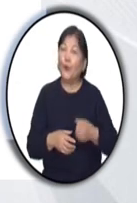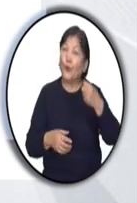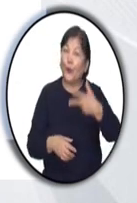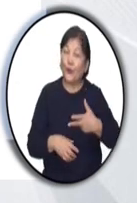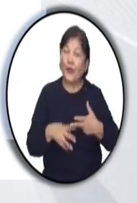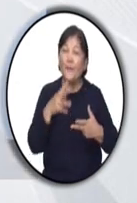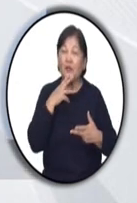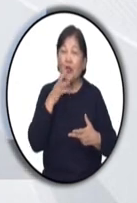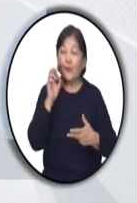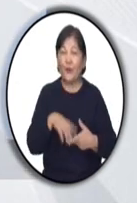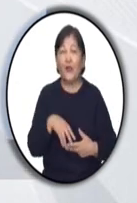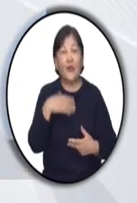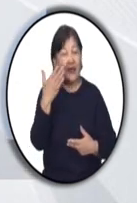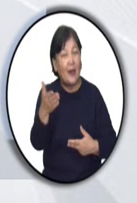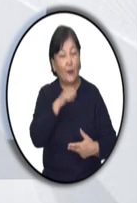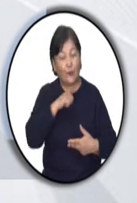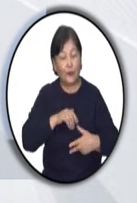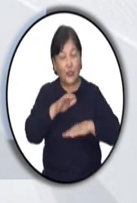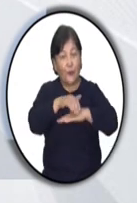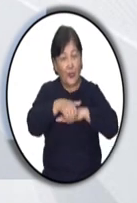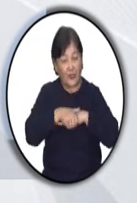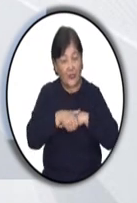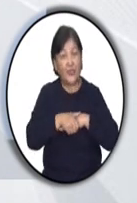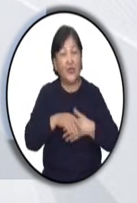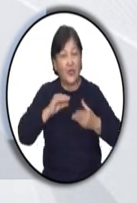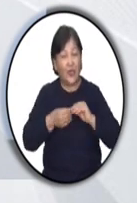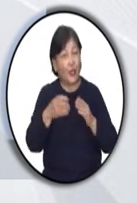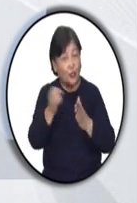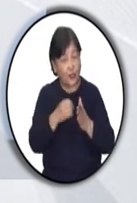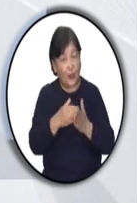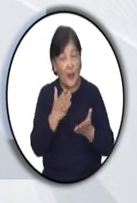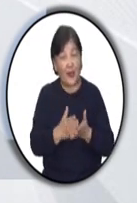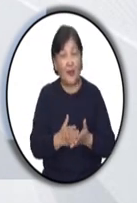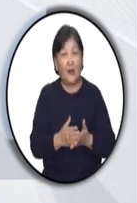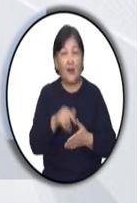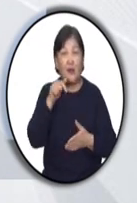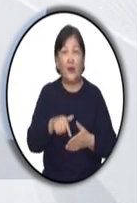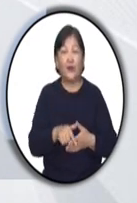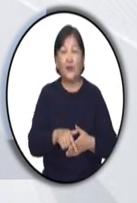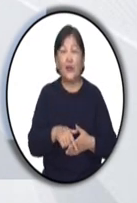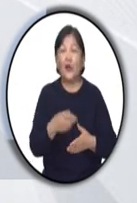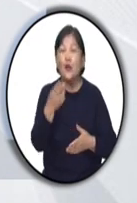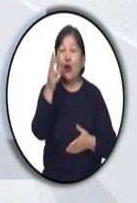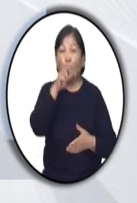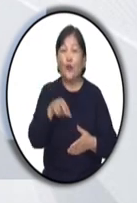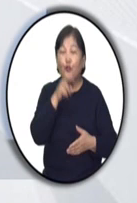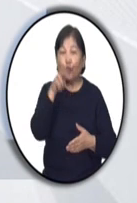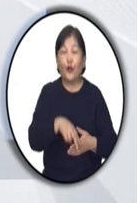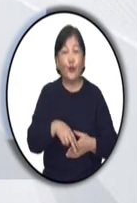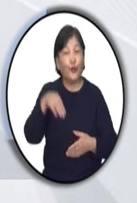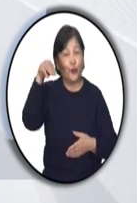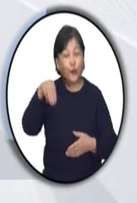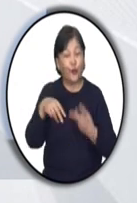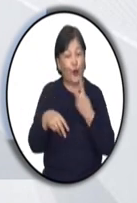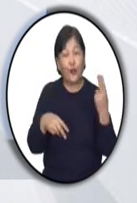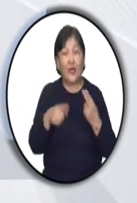байгаарэ. За гурав дахь одоо мэдээлэл маань бол та нар бид дааш өгөлт их өстэй. За энэ болохоор зэрэг төгрөгийн